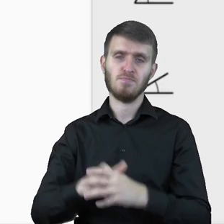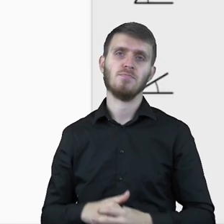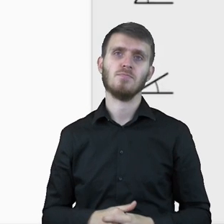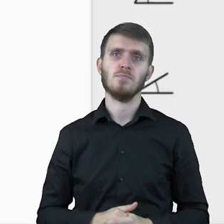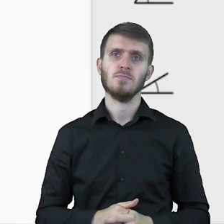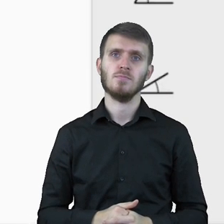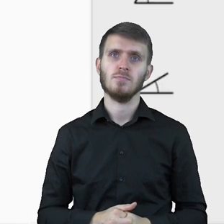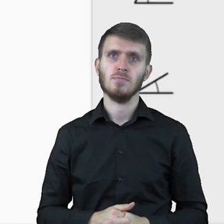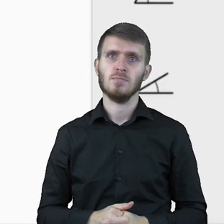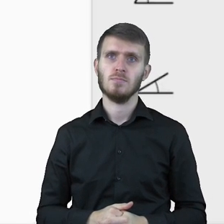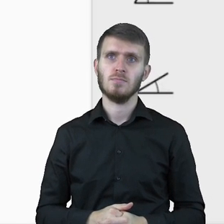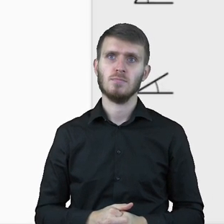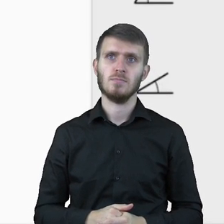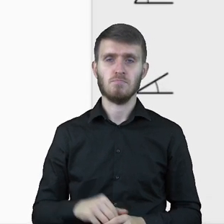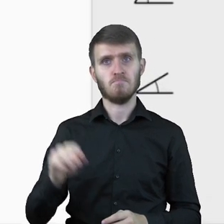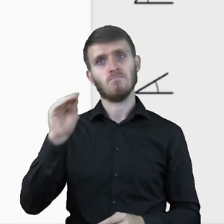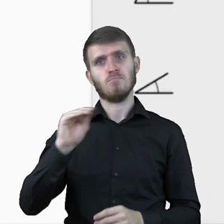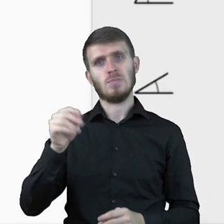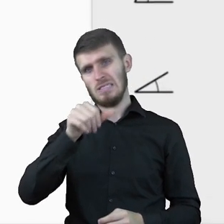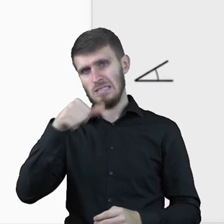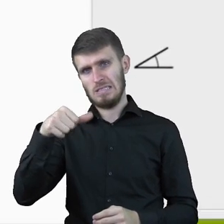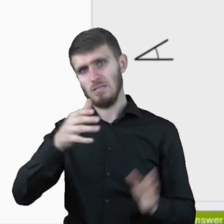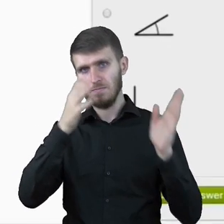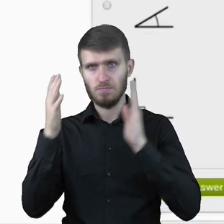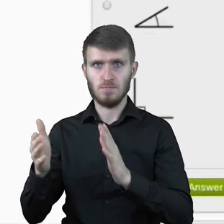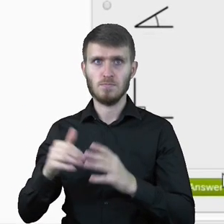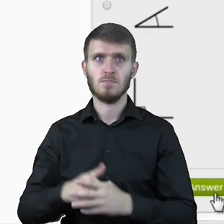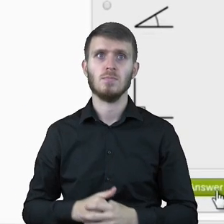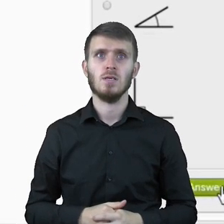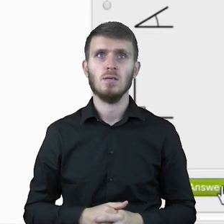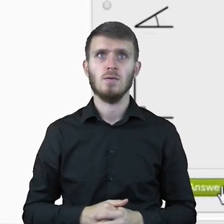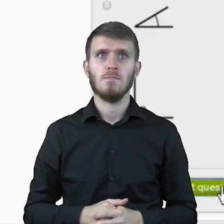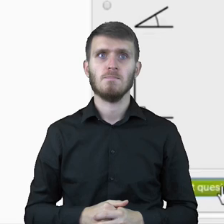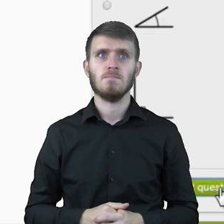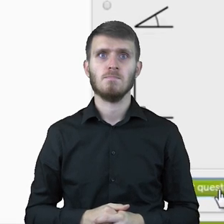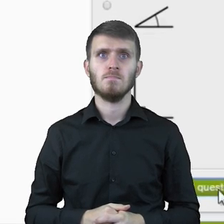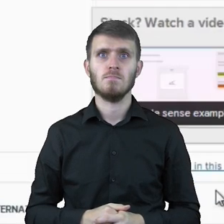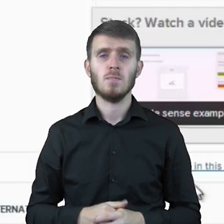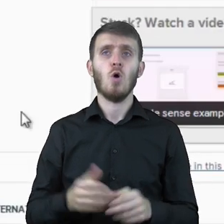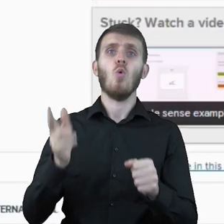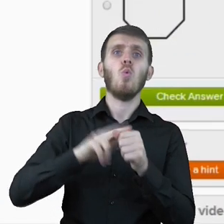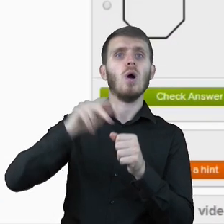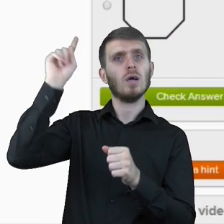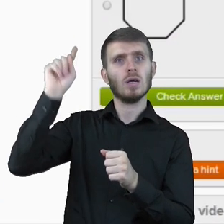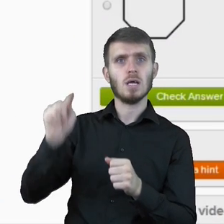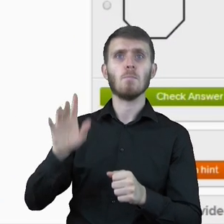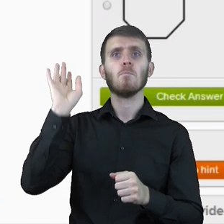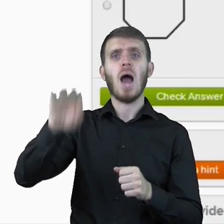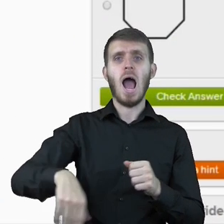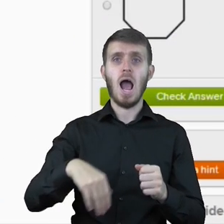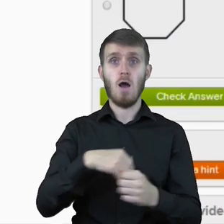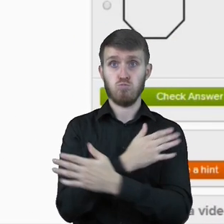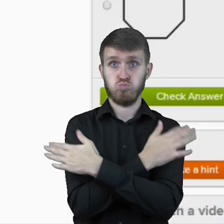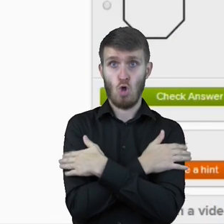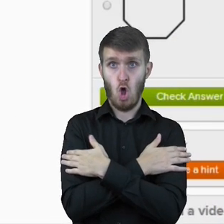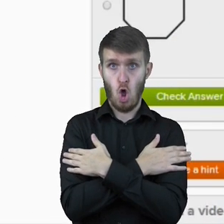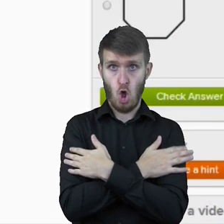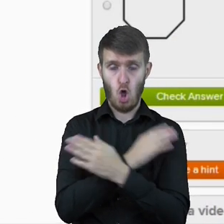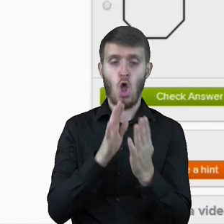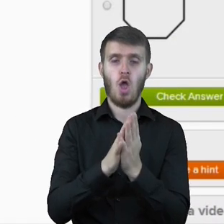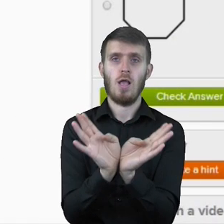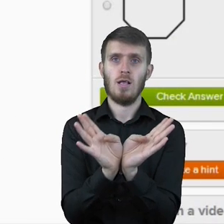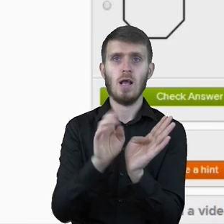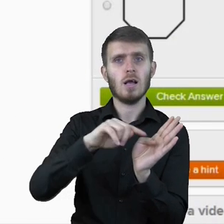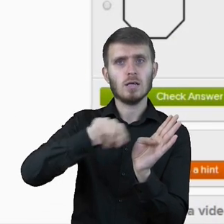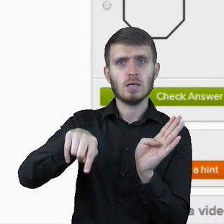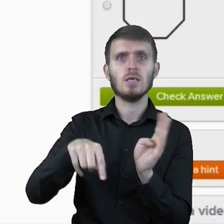stopni. Wtedy 180 stopni to jest jedyny kąt. I jeszcze jeden przykład. Który z tych